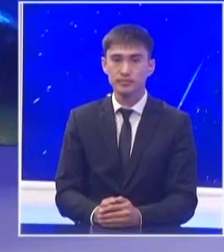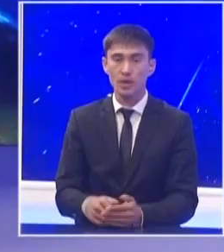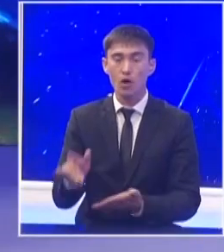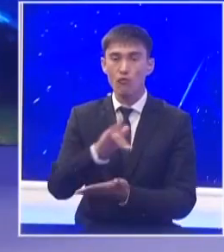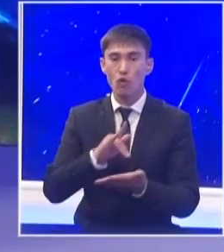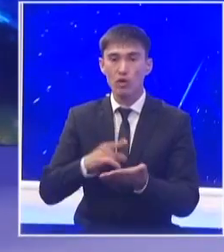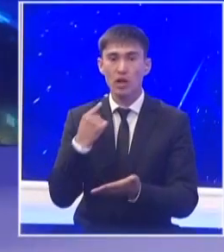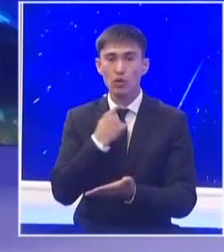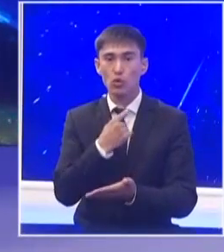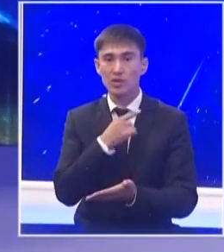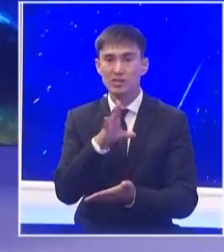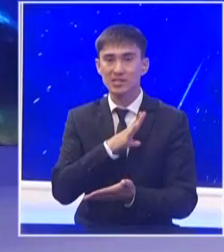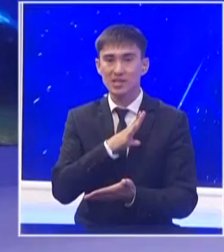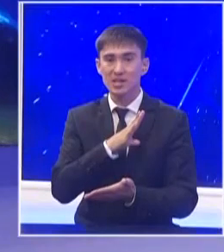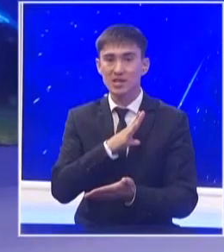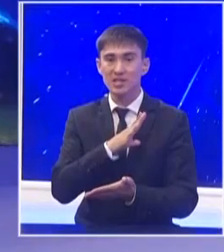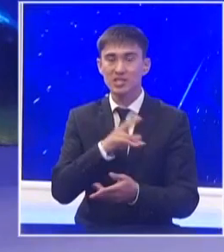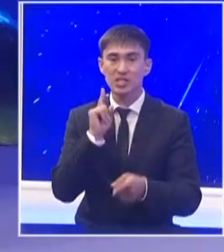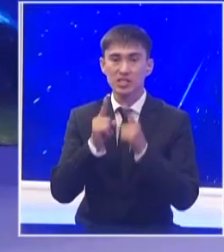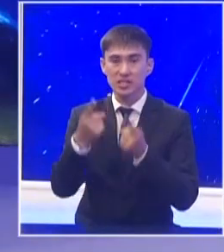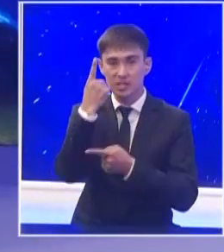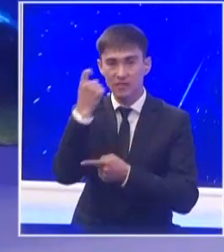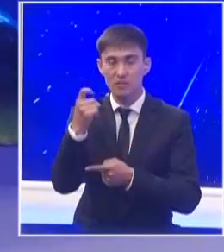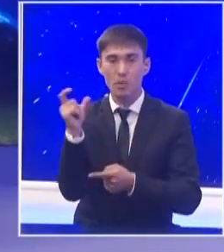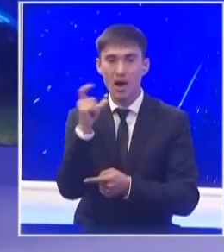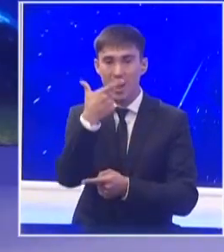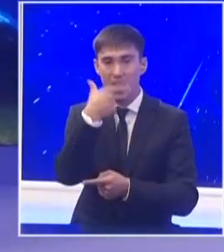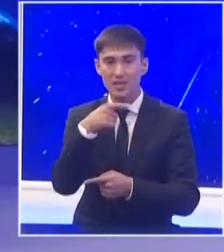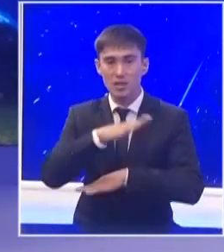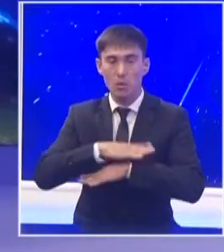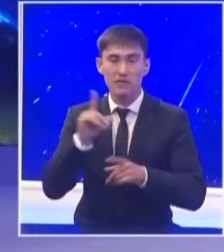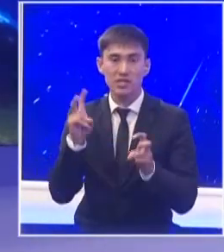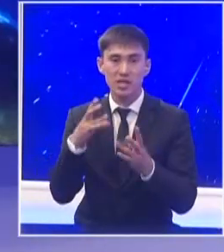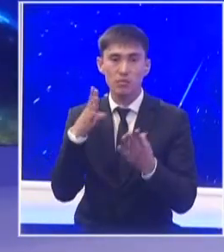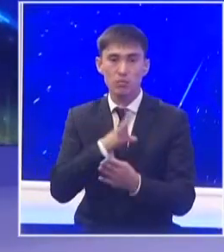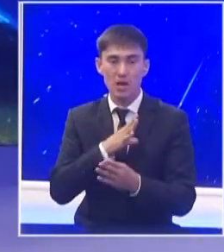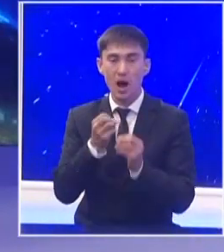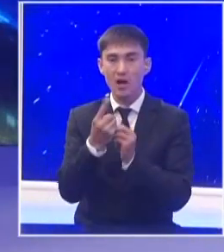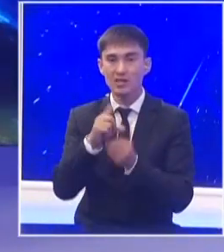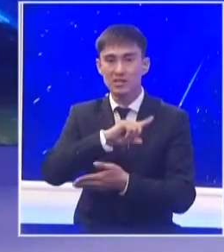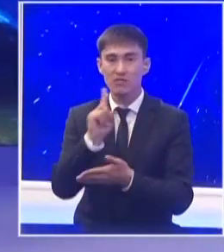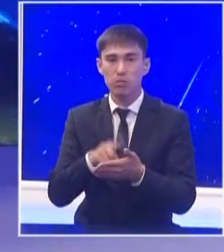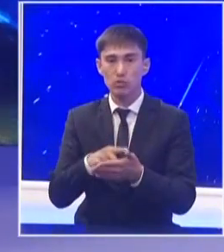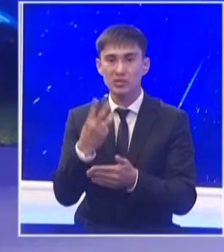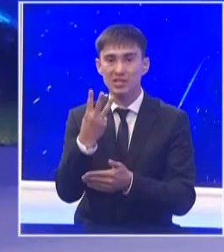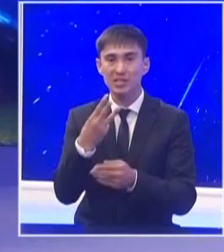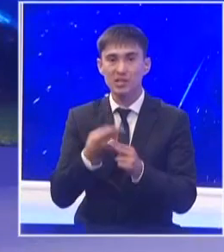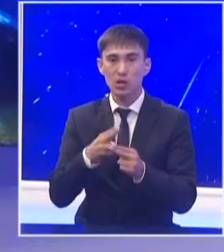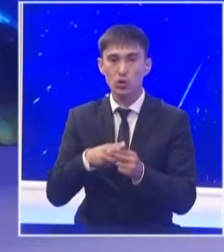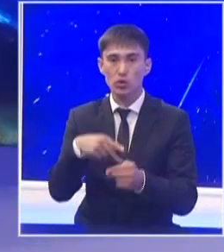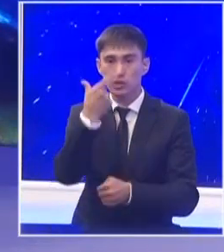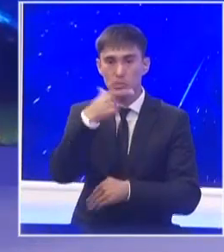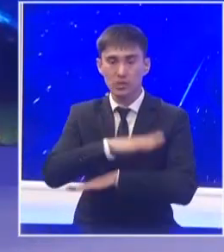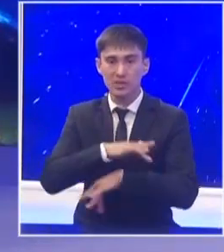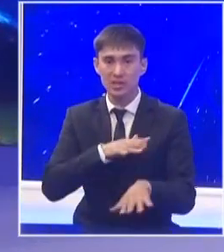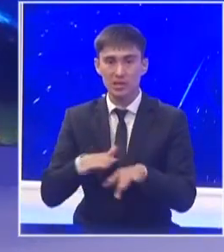В городе Талдыкурган состоялось очередное заседание Совета по этике. На повестке дня стояли 11 вопросов, 3 из которых –